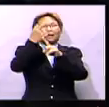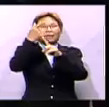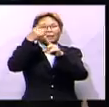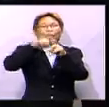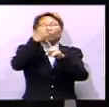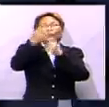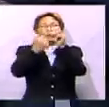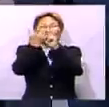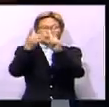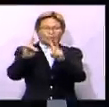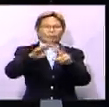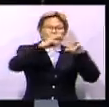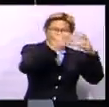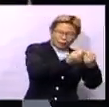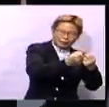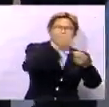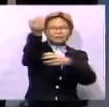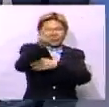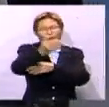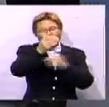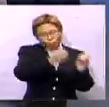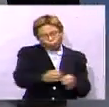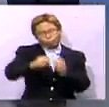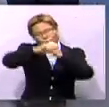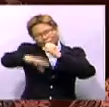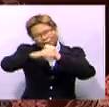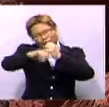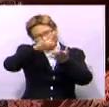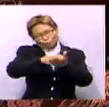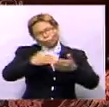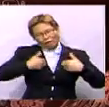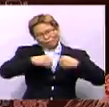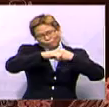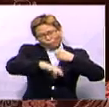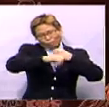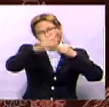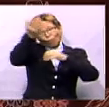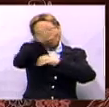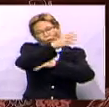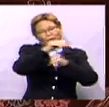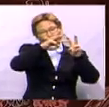80 seminar dan bengkel pelaburan akan dianjurkan sempena kempen tersebut.